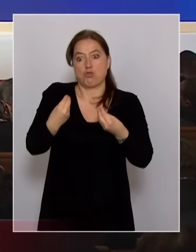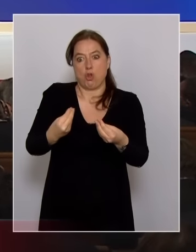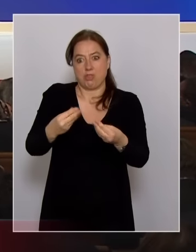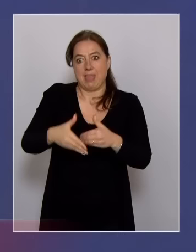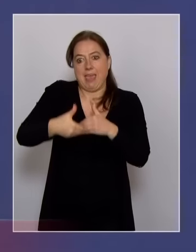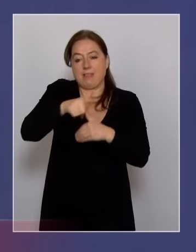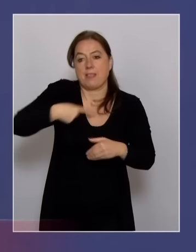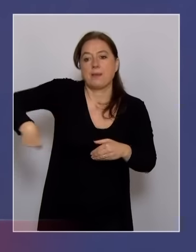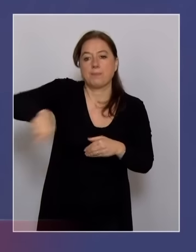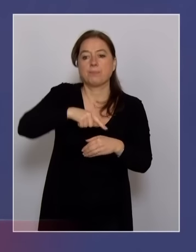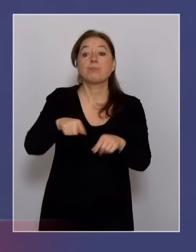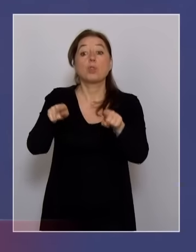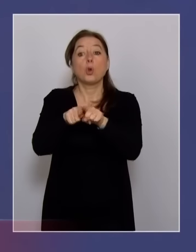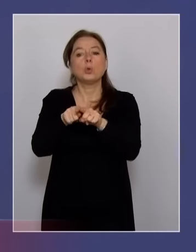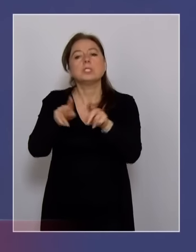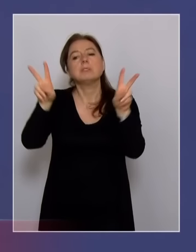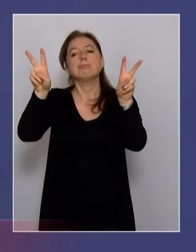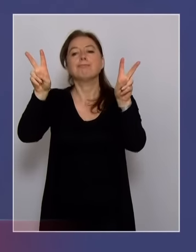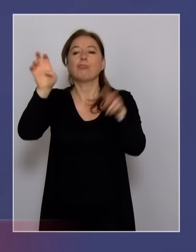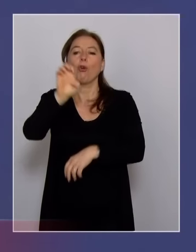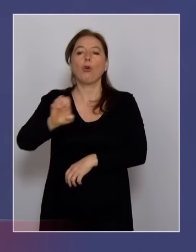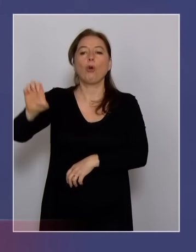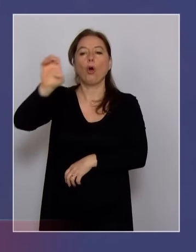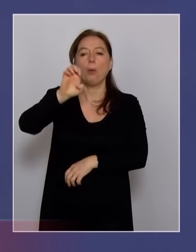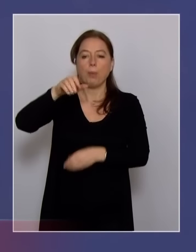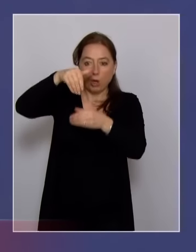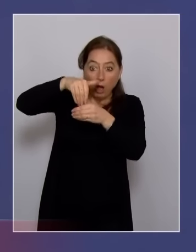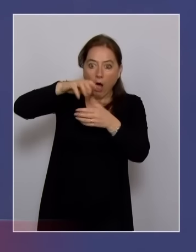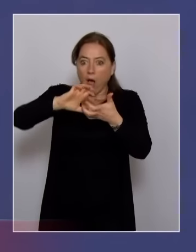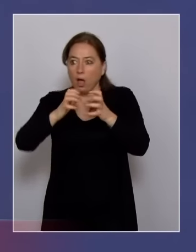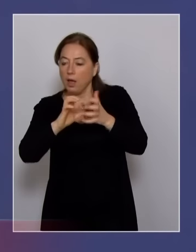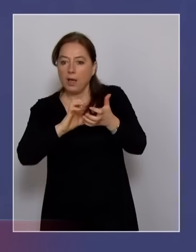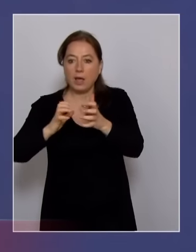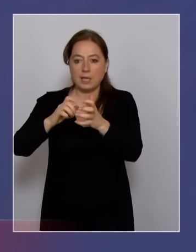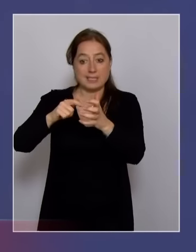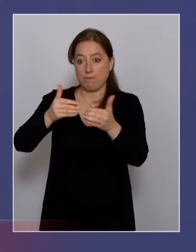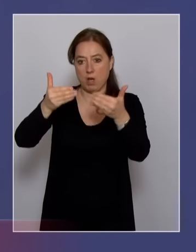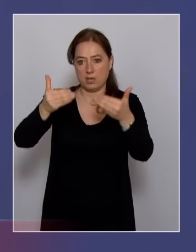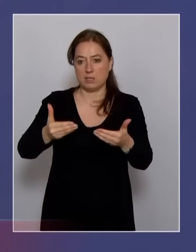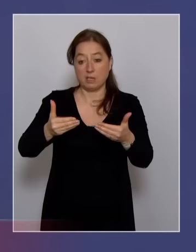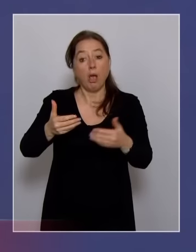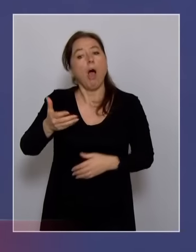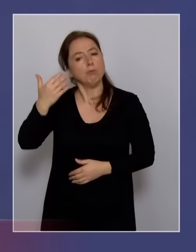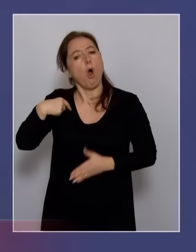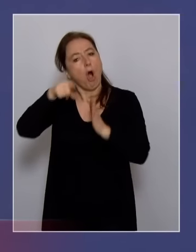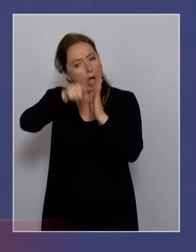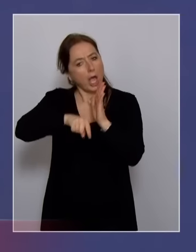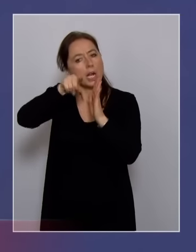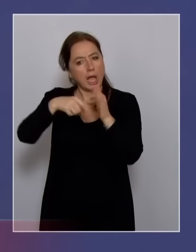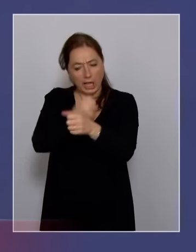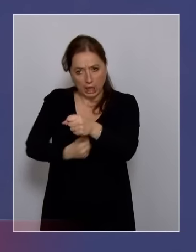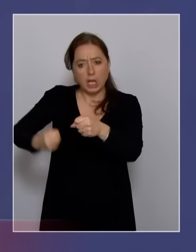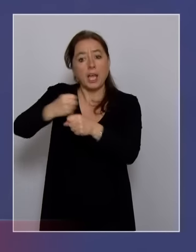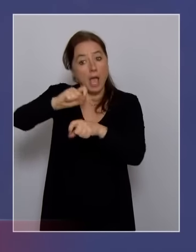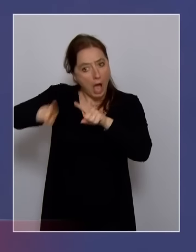à l'Europe compliquée. Il faut bien le dire. Nous avons bâti des réglementations utiles qui donnaient des